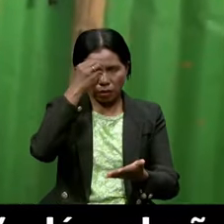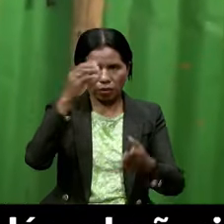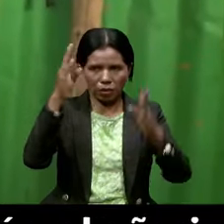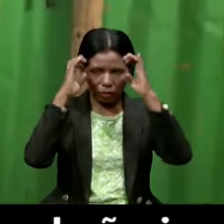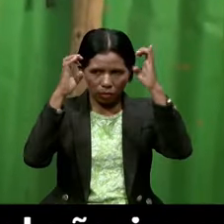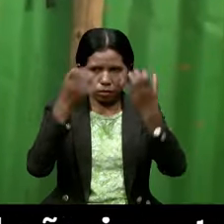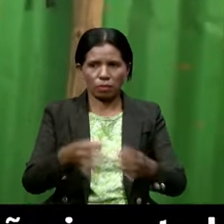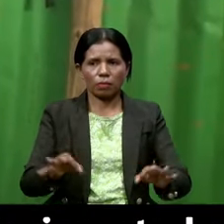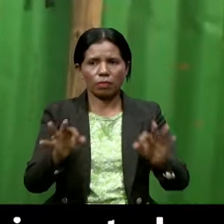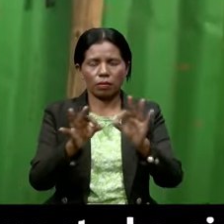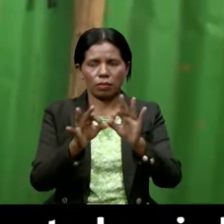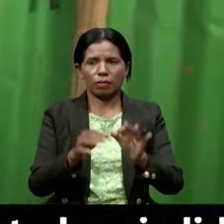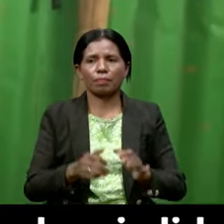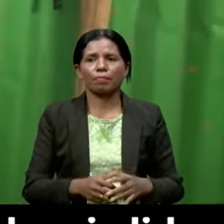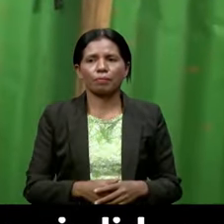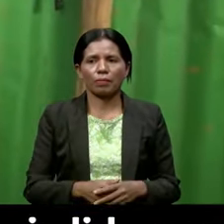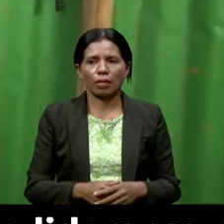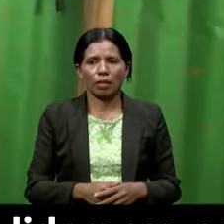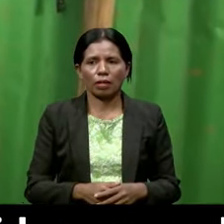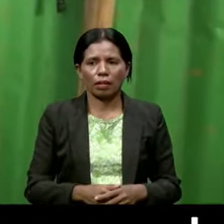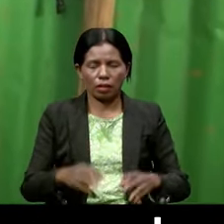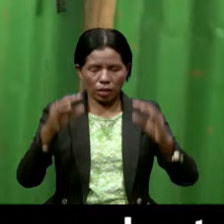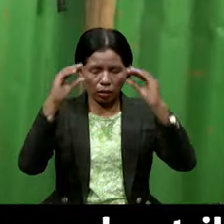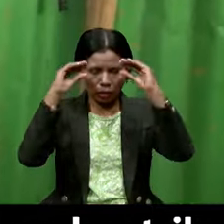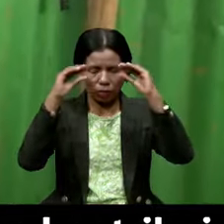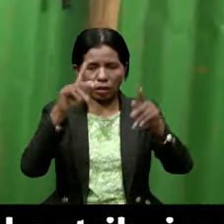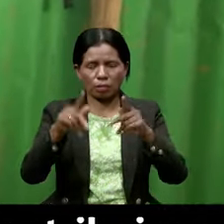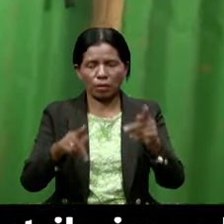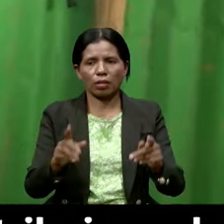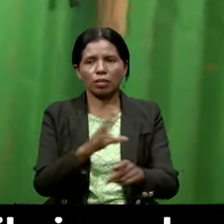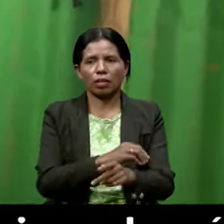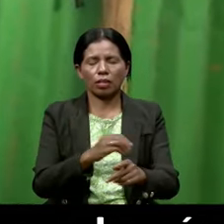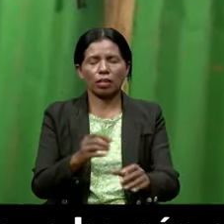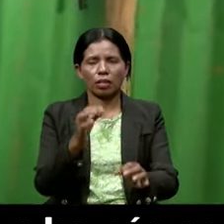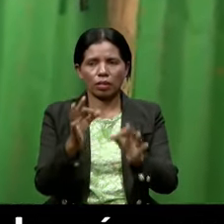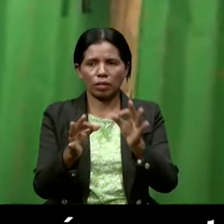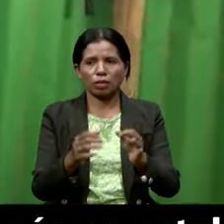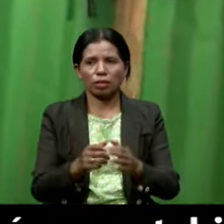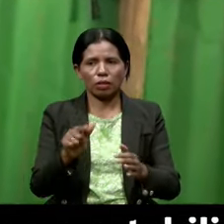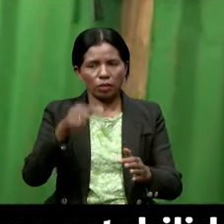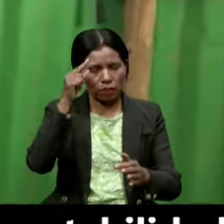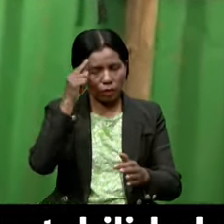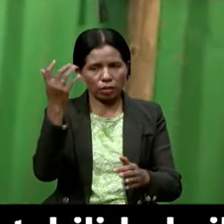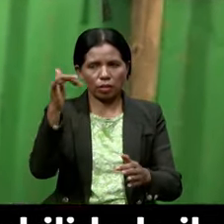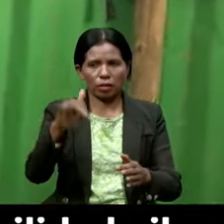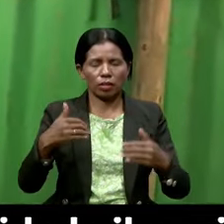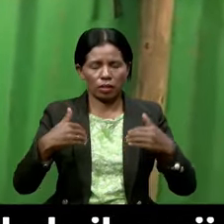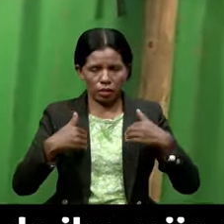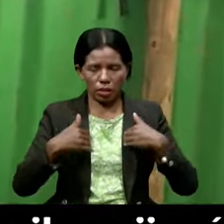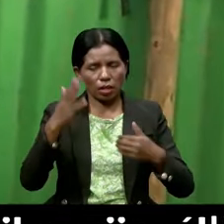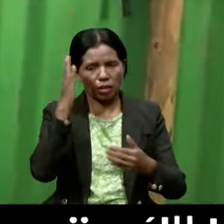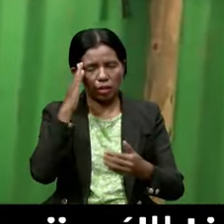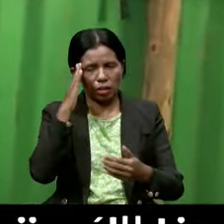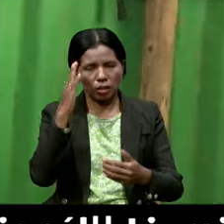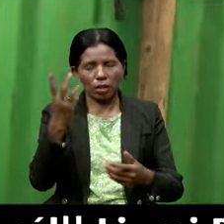educação importante be ma hoto hoto educa e ma tu sai ma ta se kare governo sira ma ki interesse hari